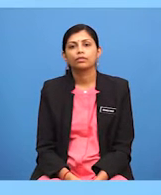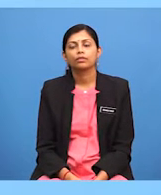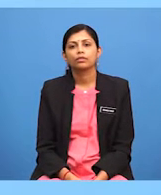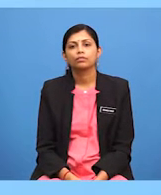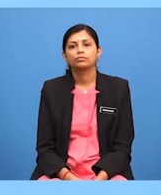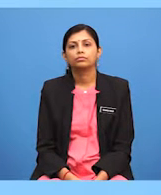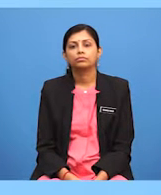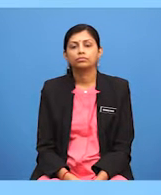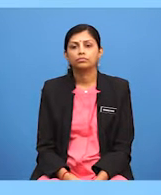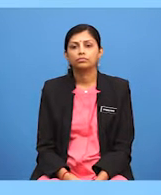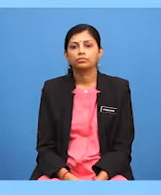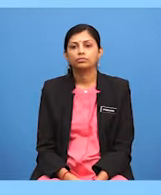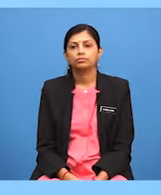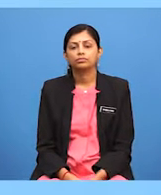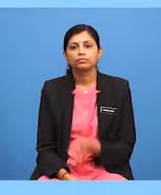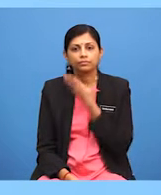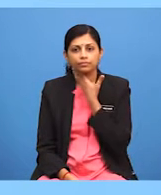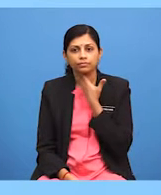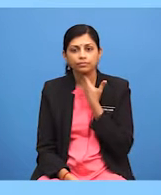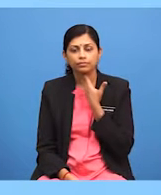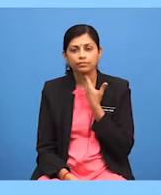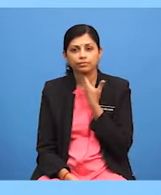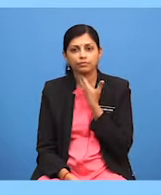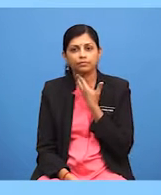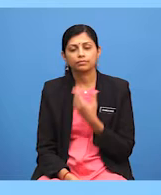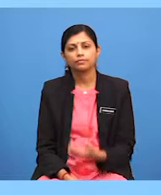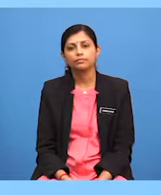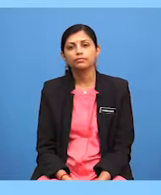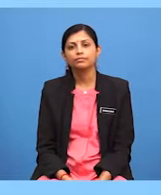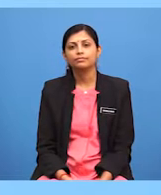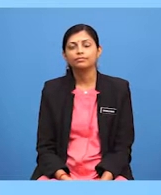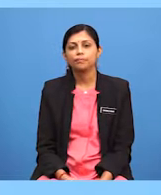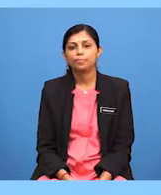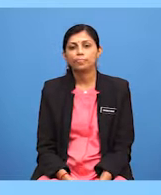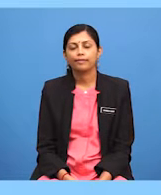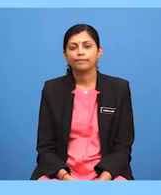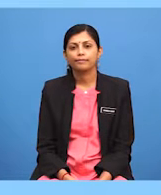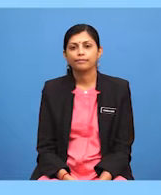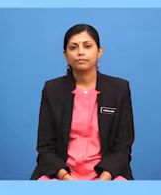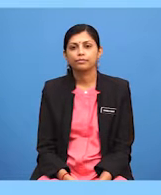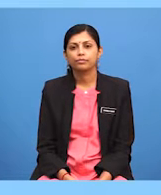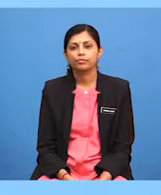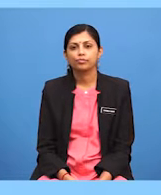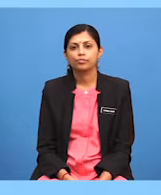Berapakah tenaga keupayaan graviti lift itu pada ketinggian 30 meter?